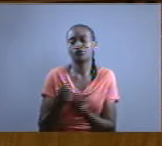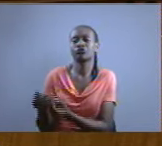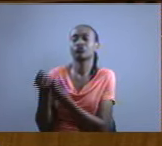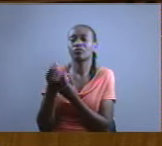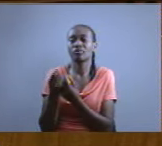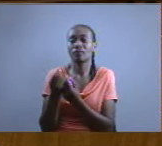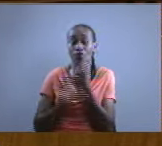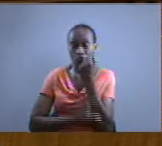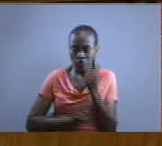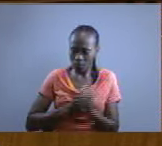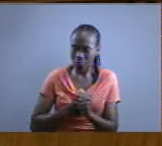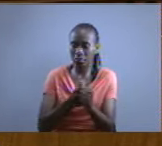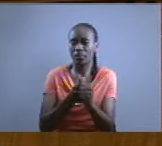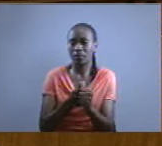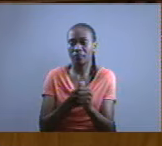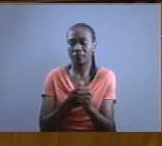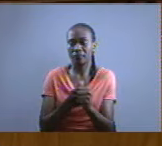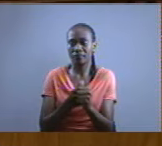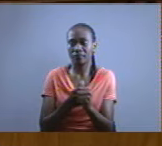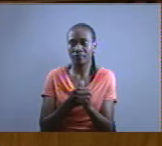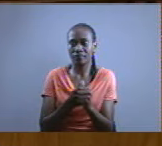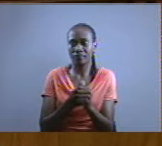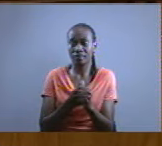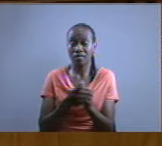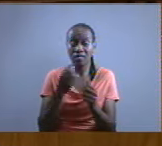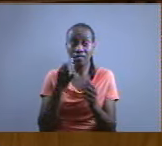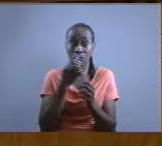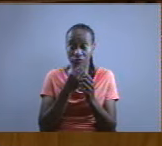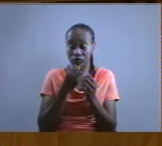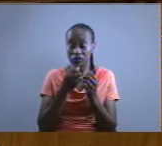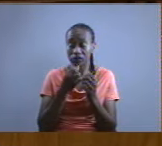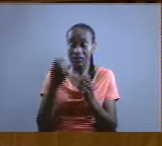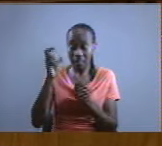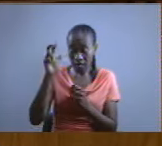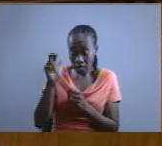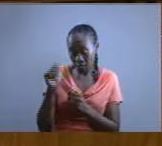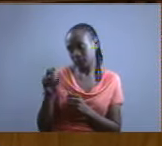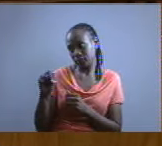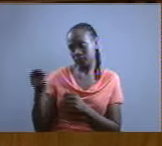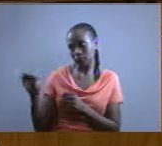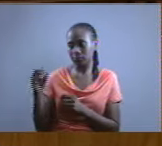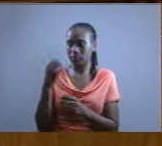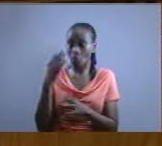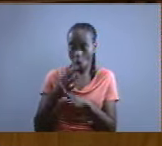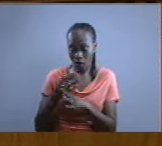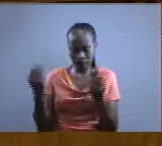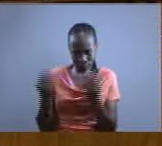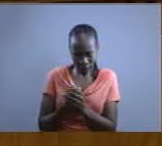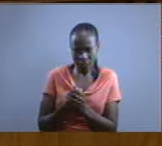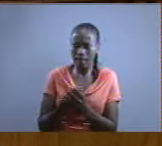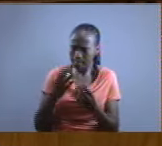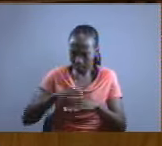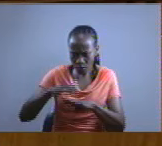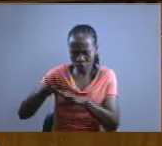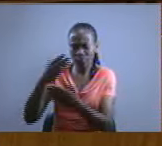Die ANC sê, as ons saamwerk kan ons meer doen. Die